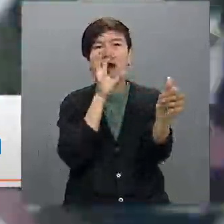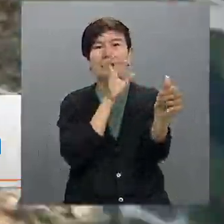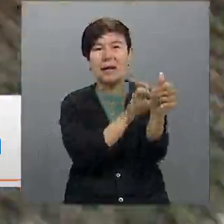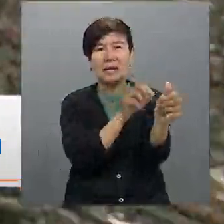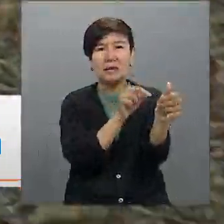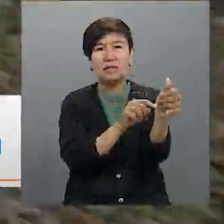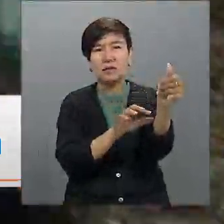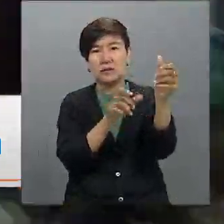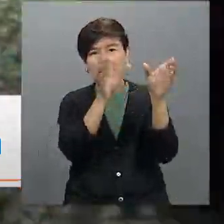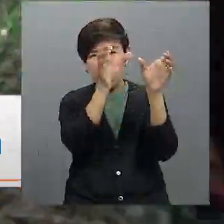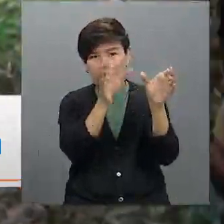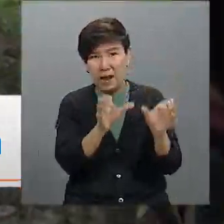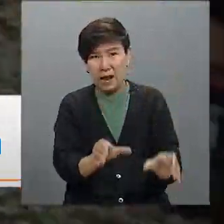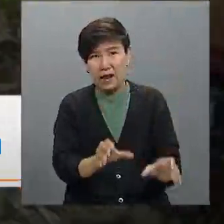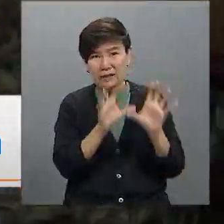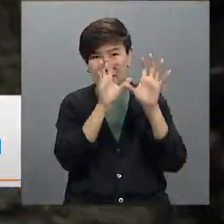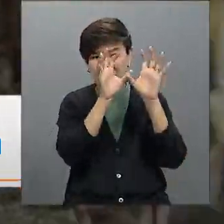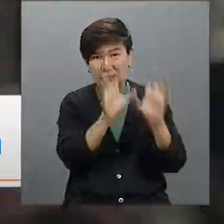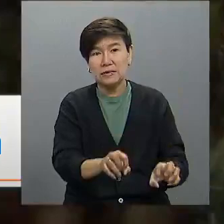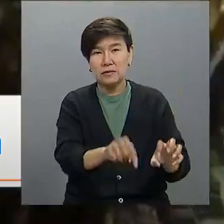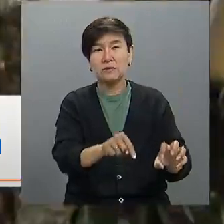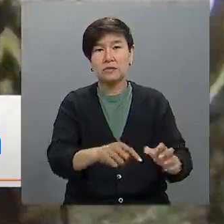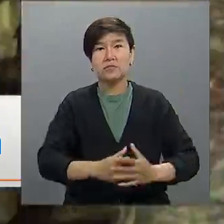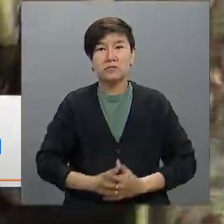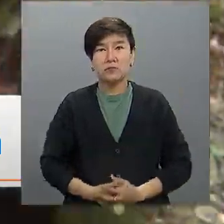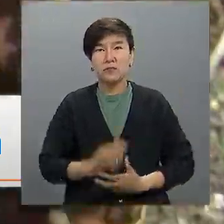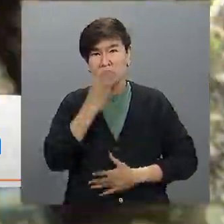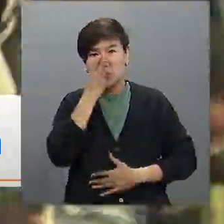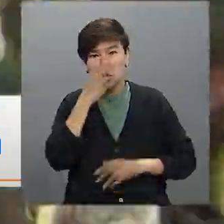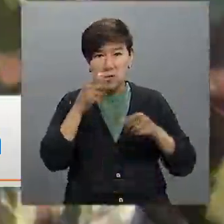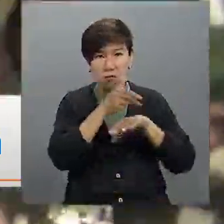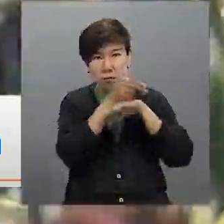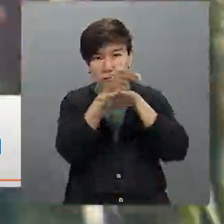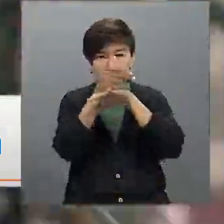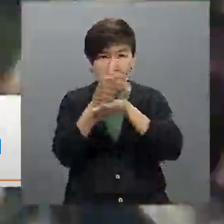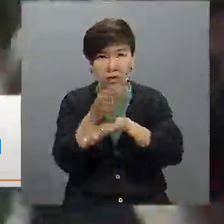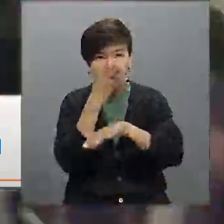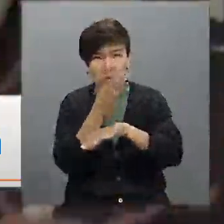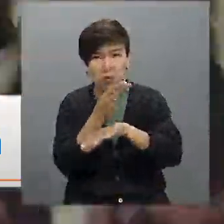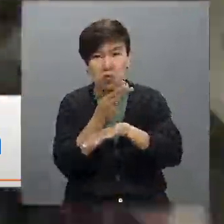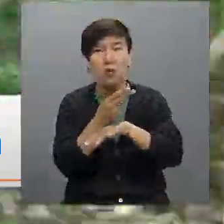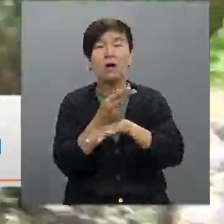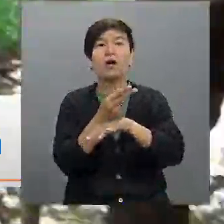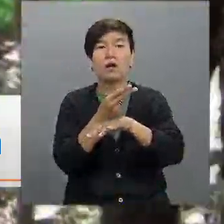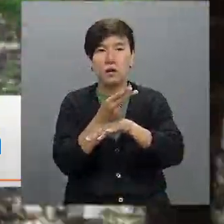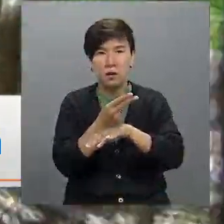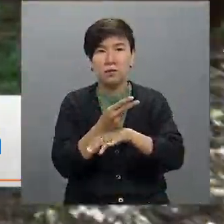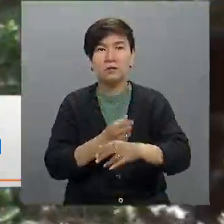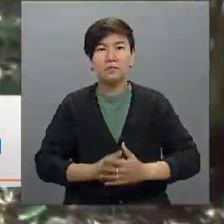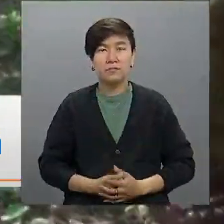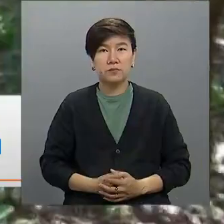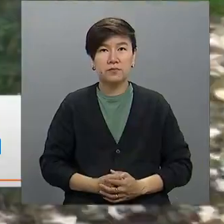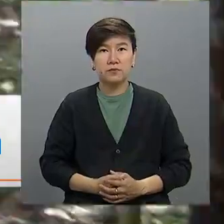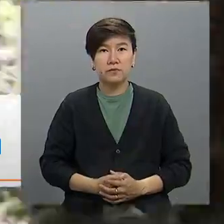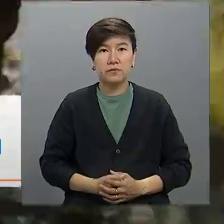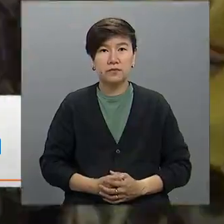และนี่ก็เป็นภาพสดๆเลยนะคะที่ทีมข่าวก็ไปดูภารกิจของเจ้าหน้าที่เขาไปสกัดจับหมีกันเนี่ยนะคะนะคะก็เป็นหน้